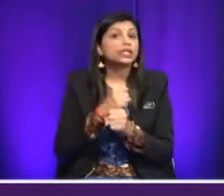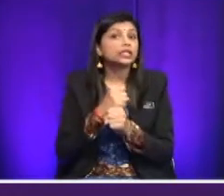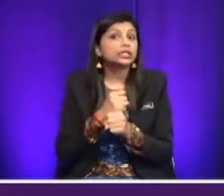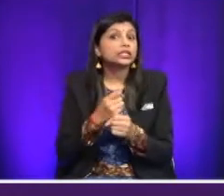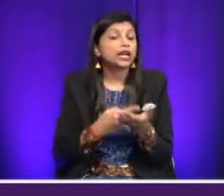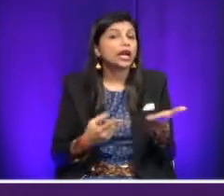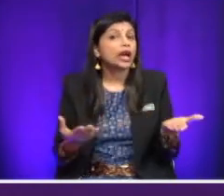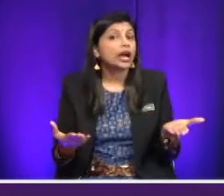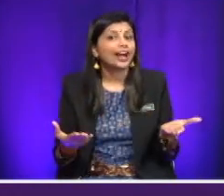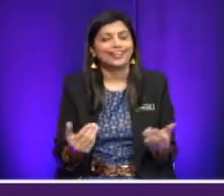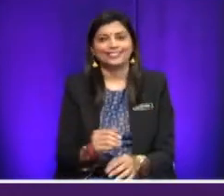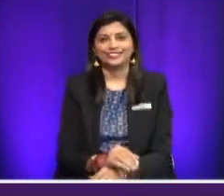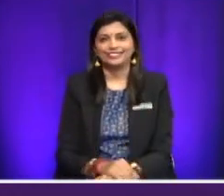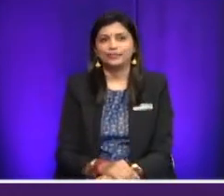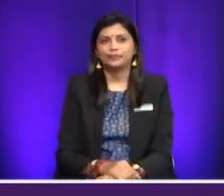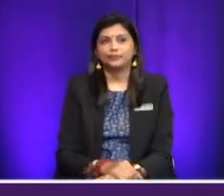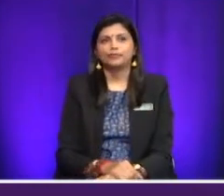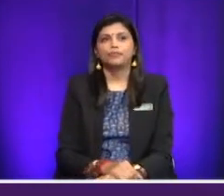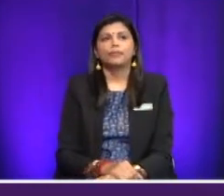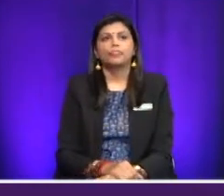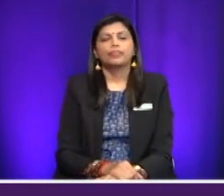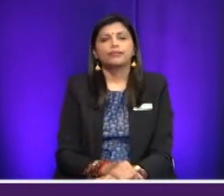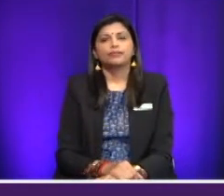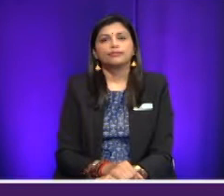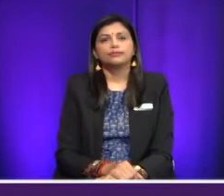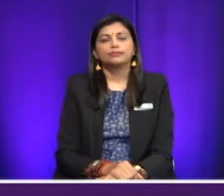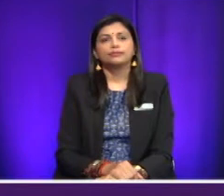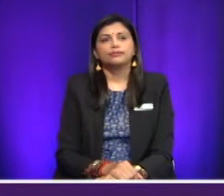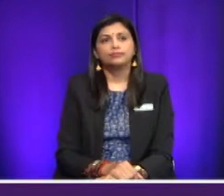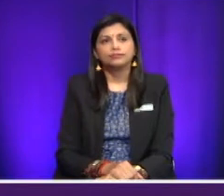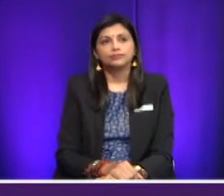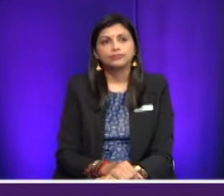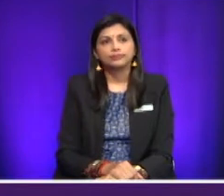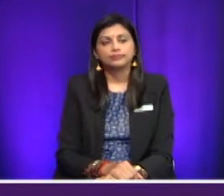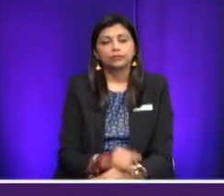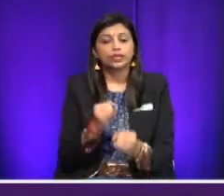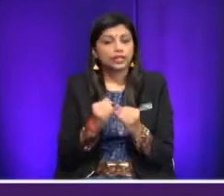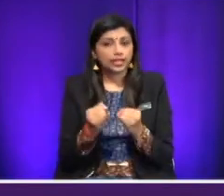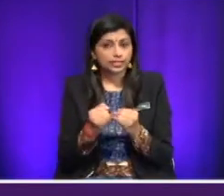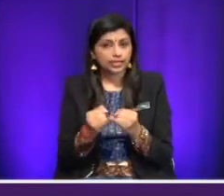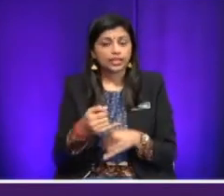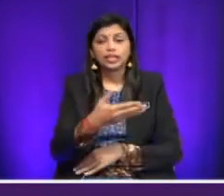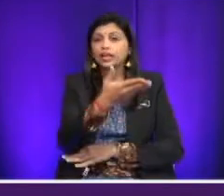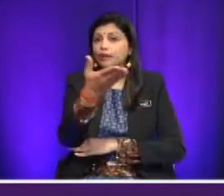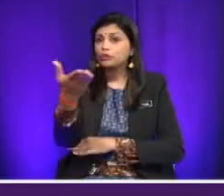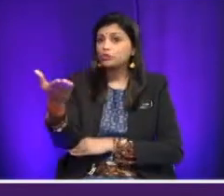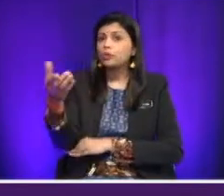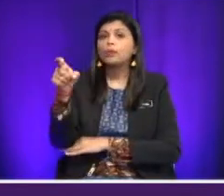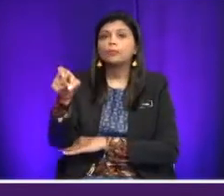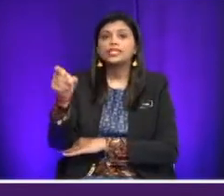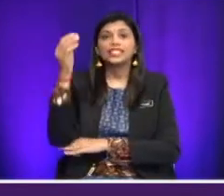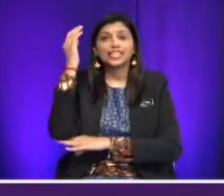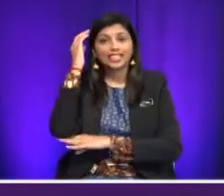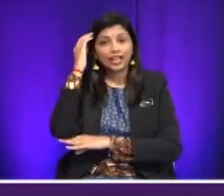dalam rekabentuk industri dan diakhir pembelajaran nanti kita akan dapat melihat yang dapat menyatakan